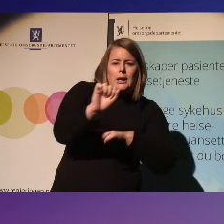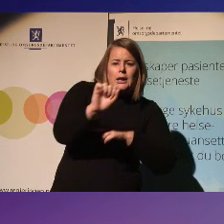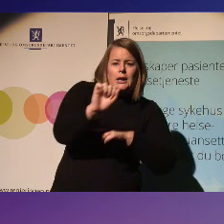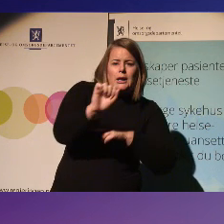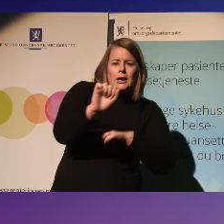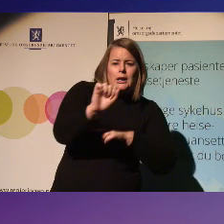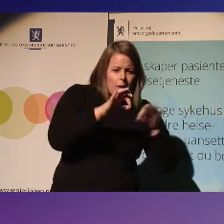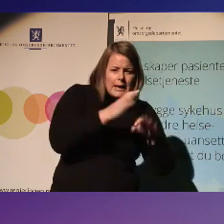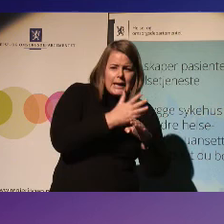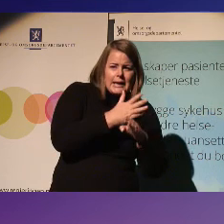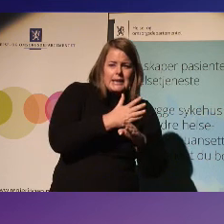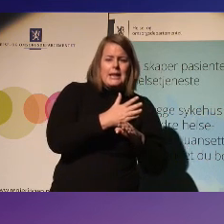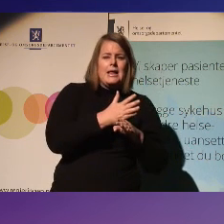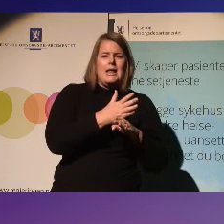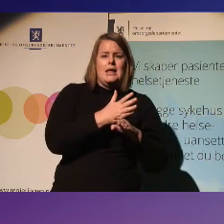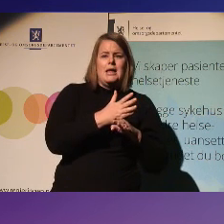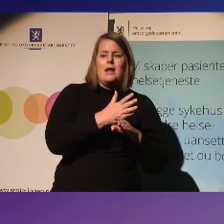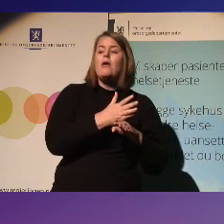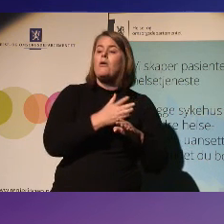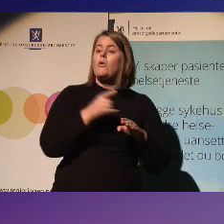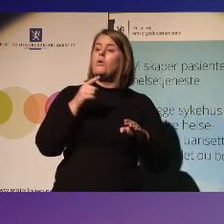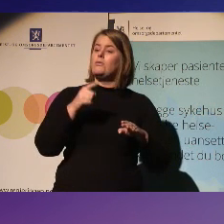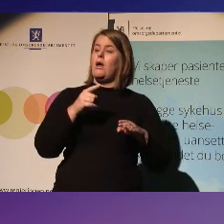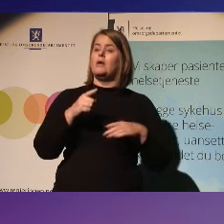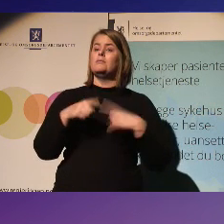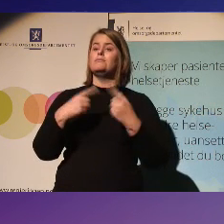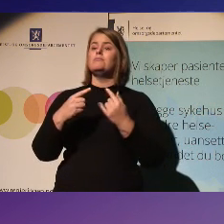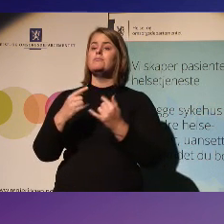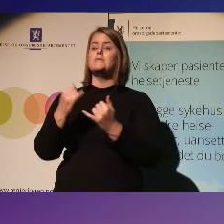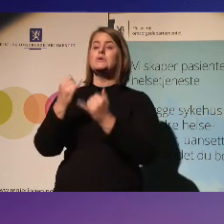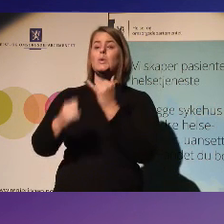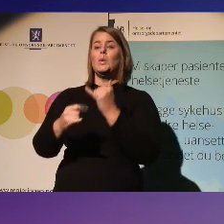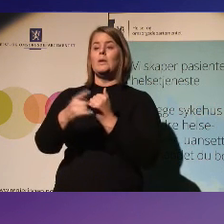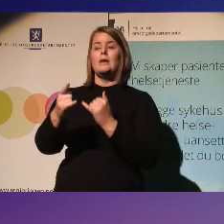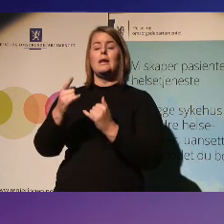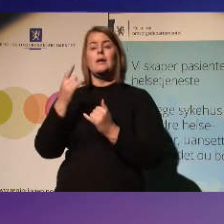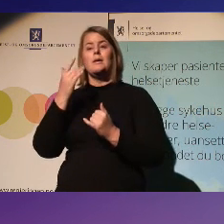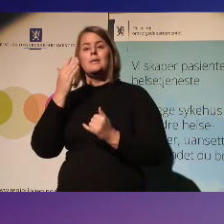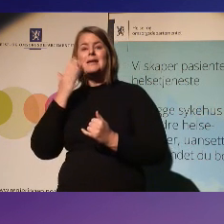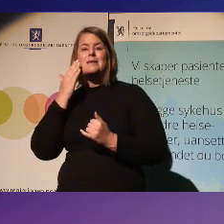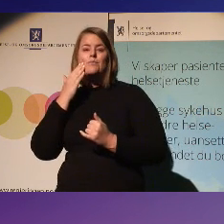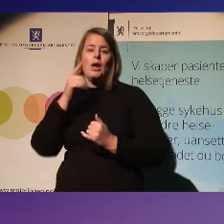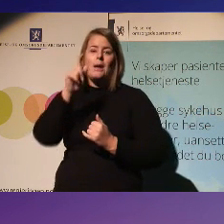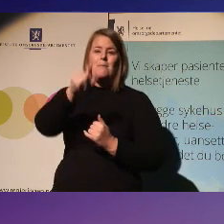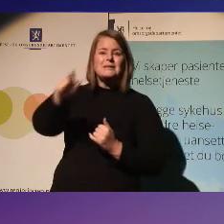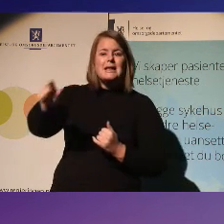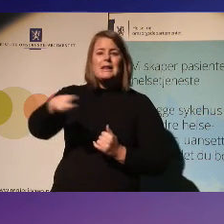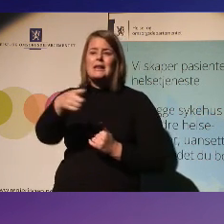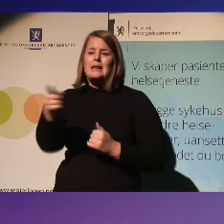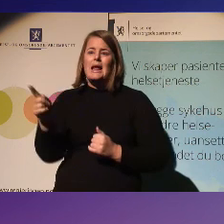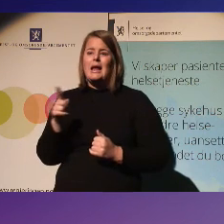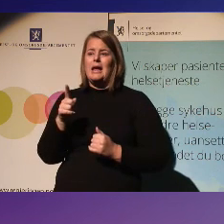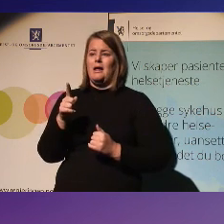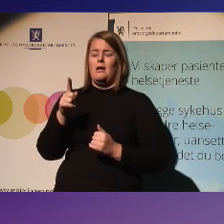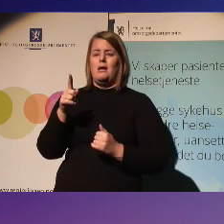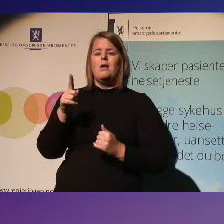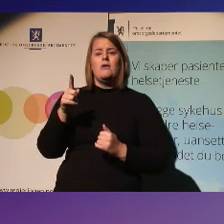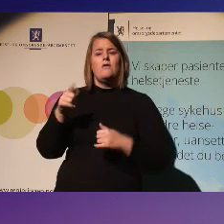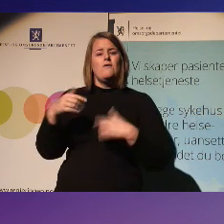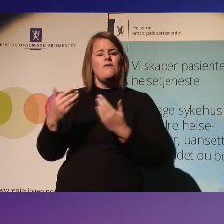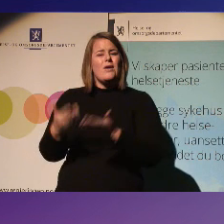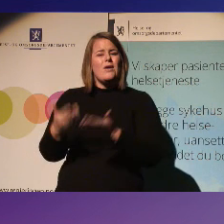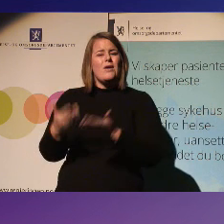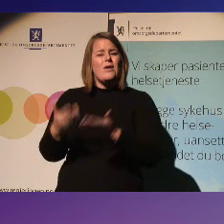at innbyggere, pasienter, brukere, hva så, kan få samordnet hjelp. Det